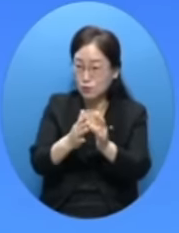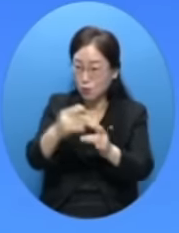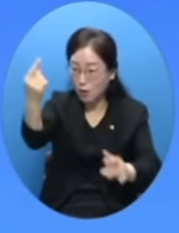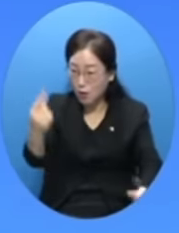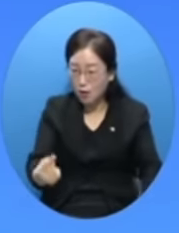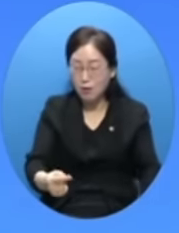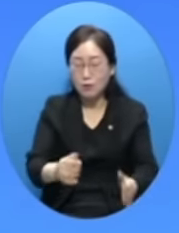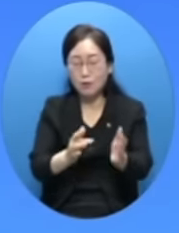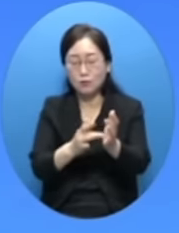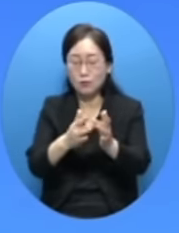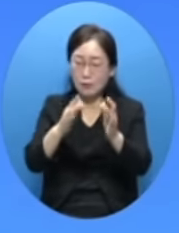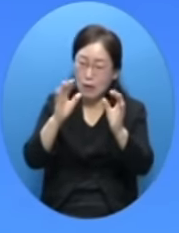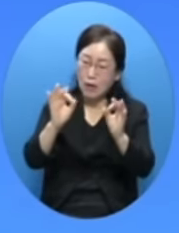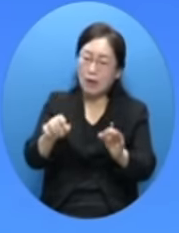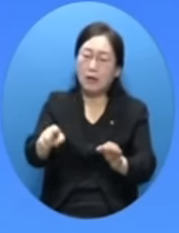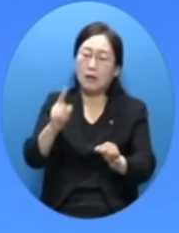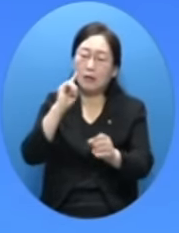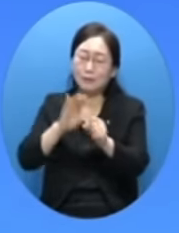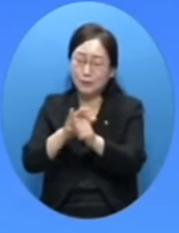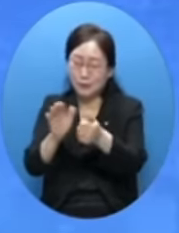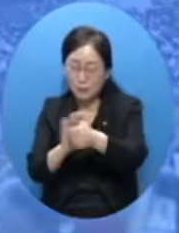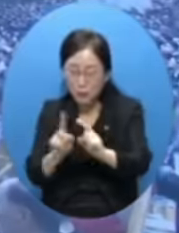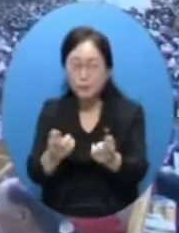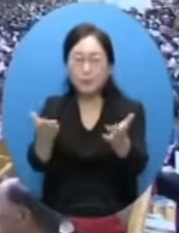보시고 주님이 치료해 주십니다.